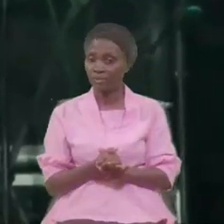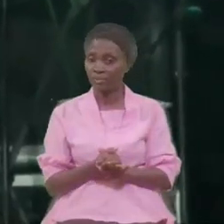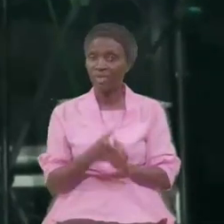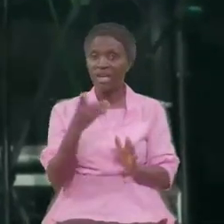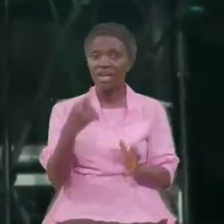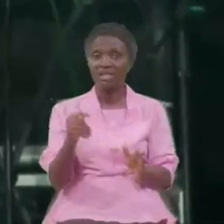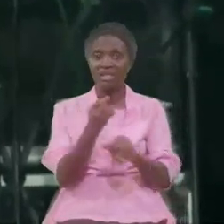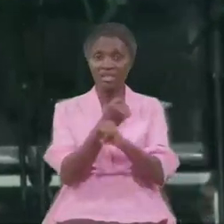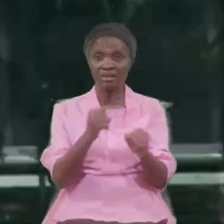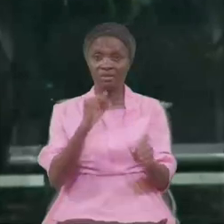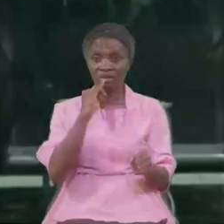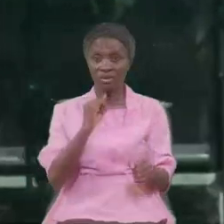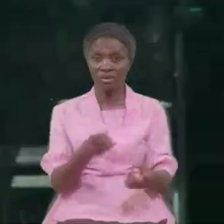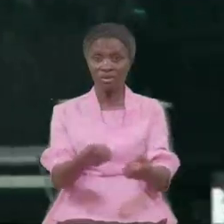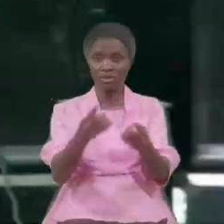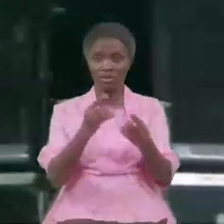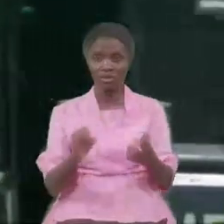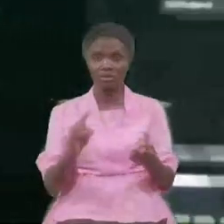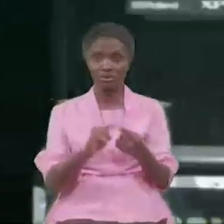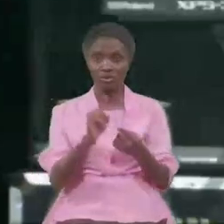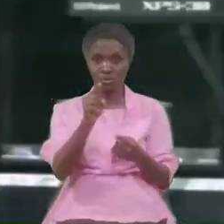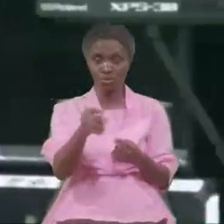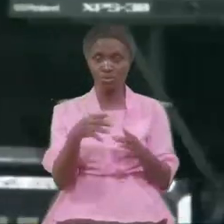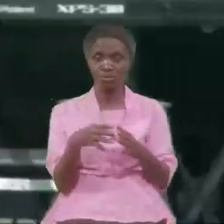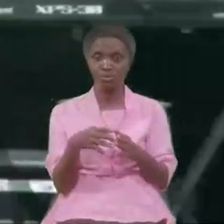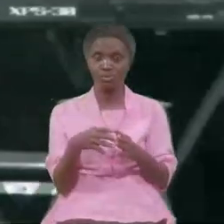Le salut vous parviendra.